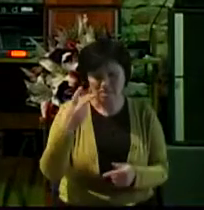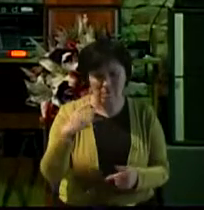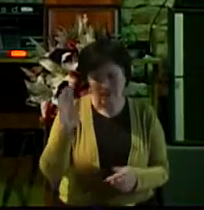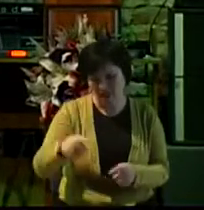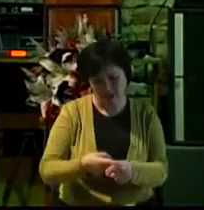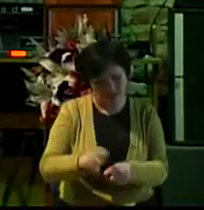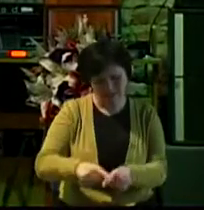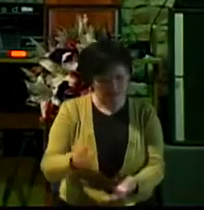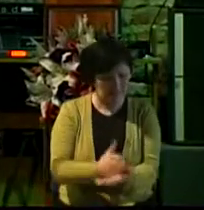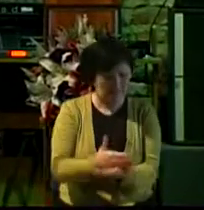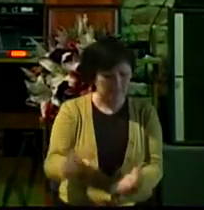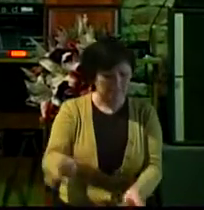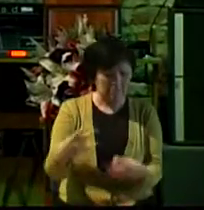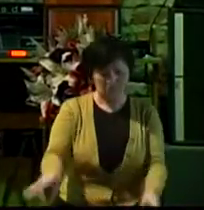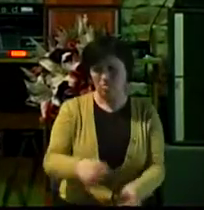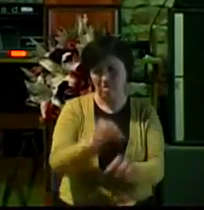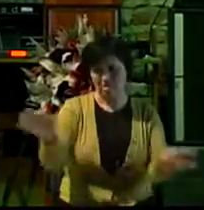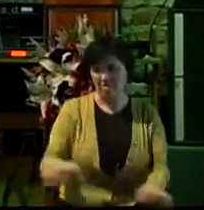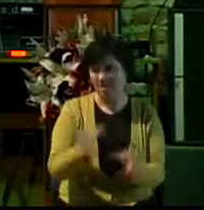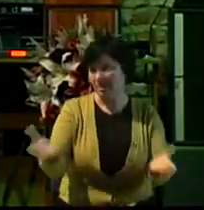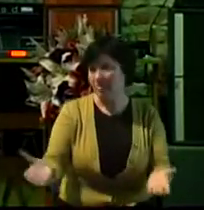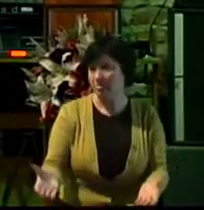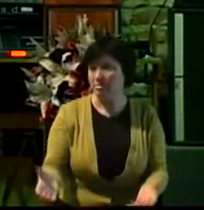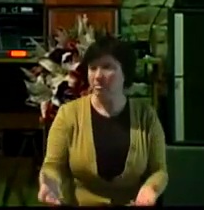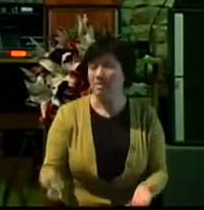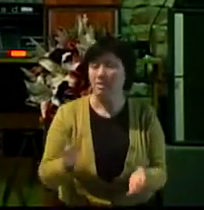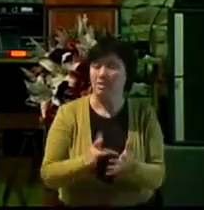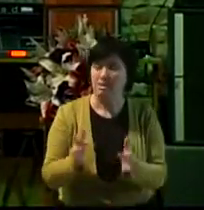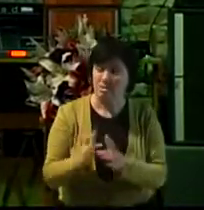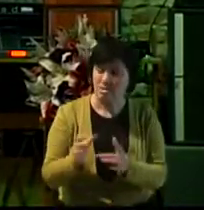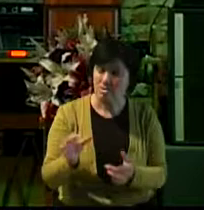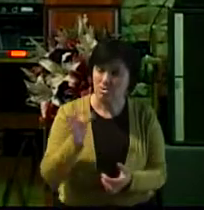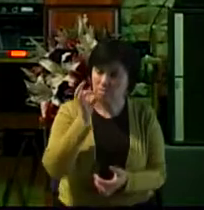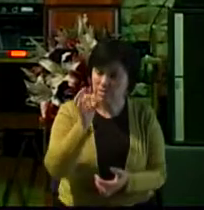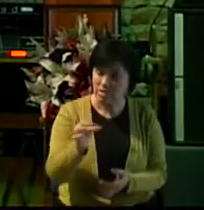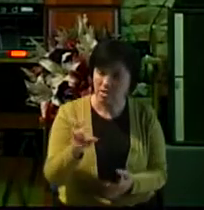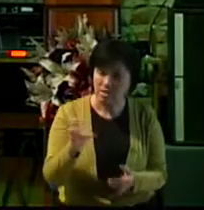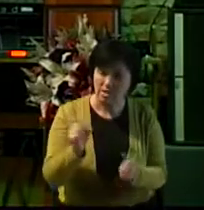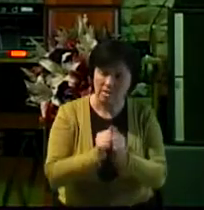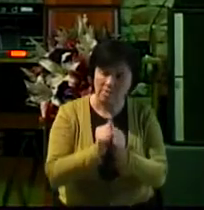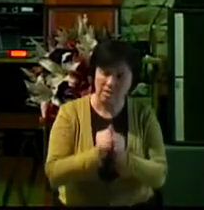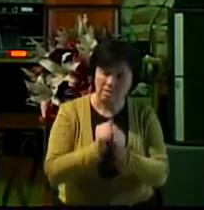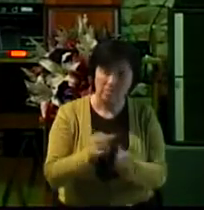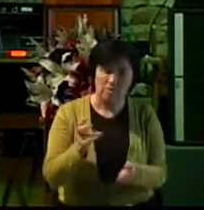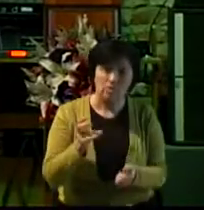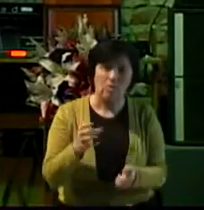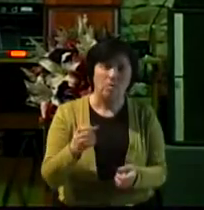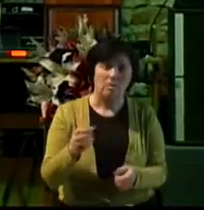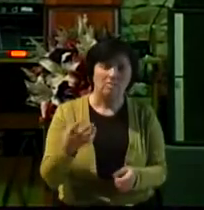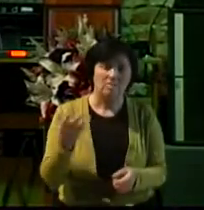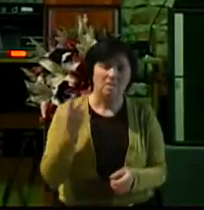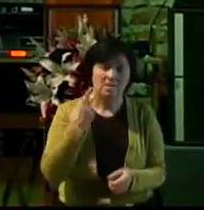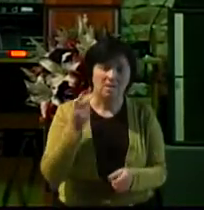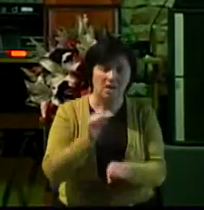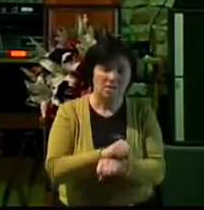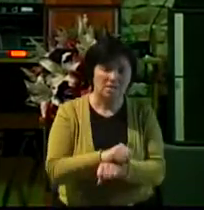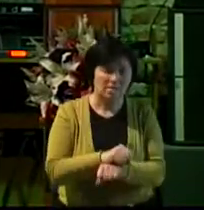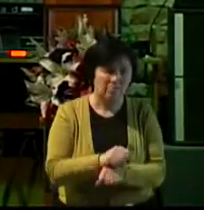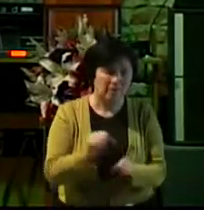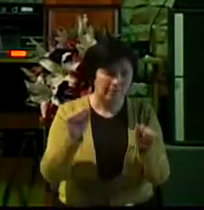Но Он всегда слышит нас. И если слышит, Он отвечает нам. И мы понимаем,